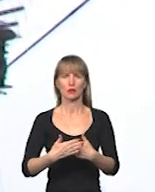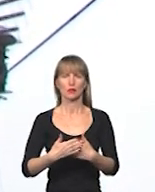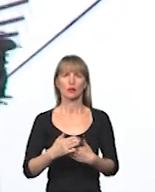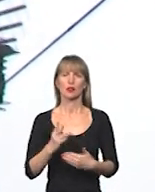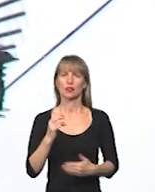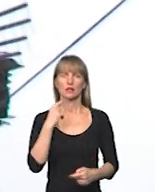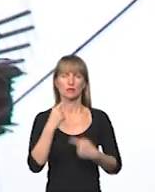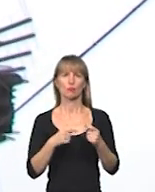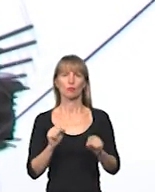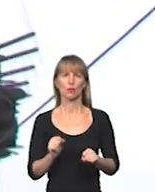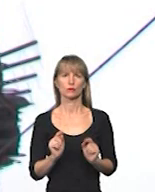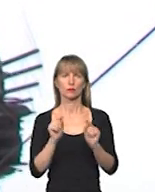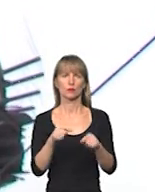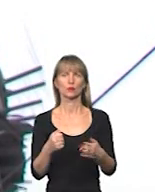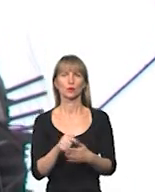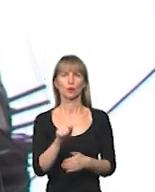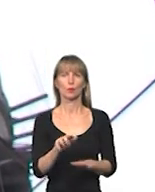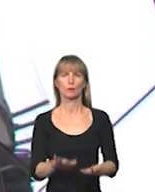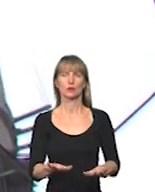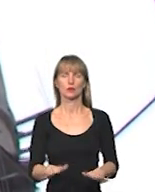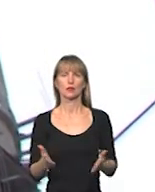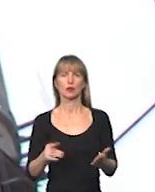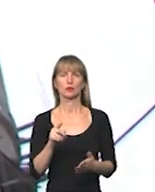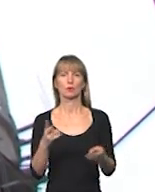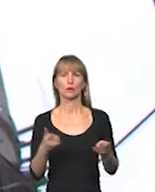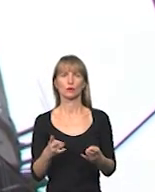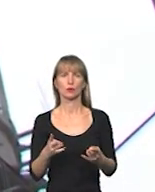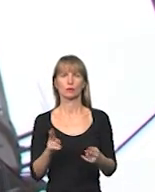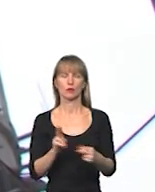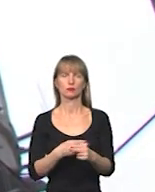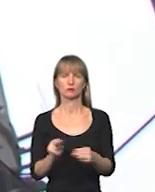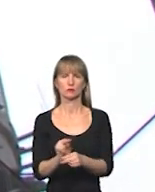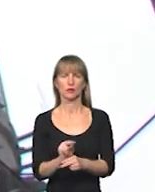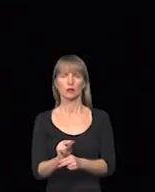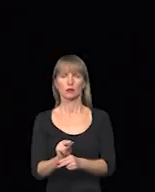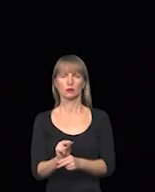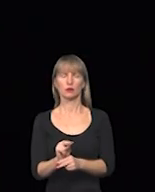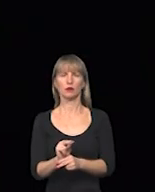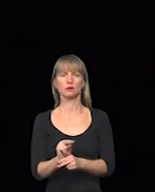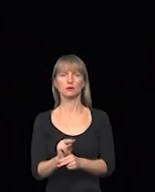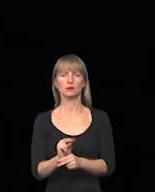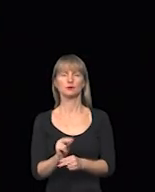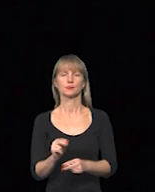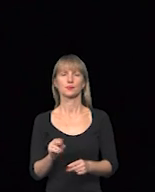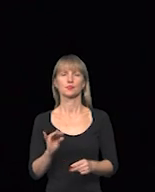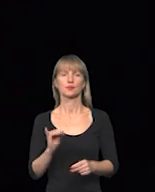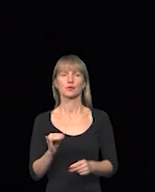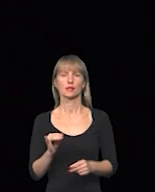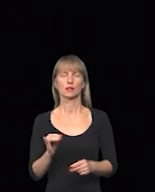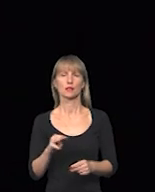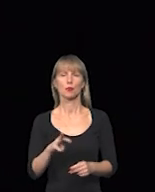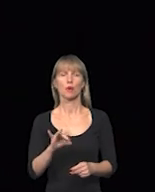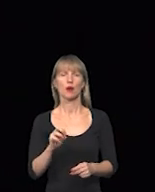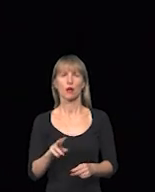завжди можеш дістатися до того місця, яке тобі потрібно промалювати. От. Темою цього муралу було